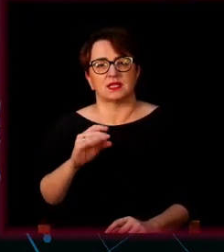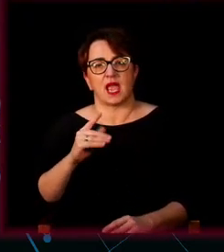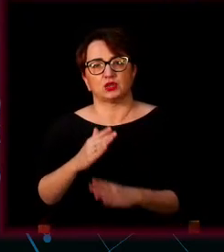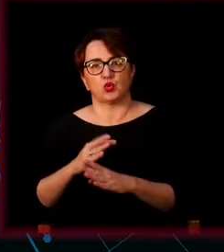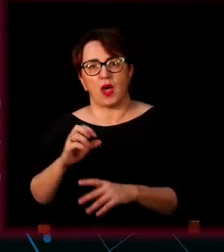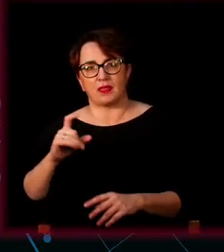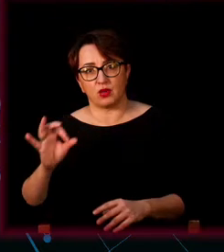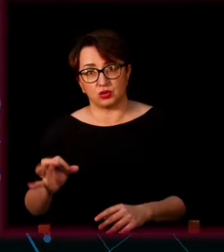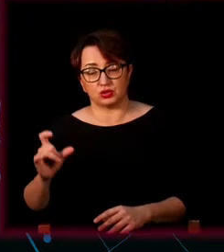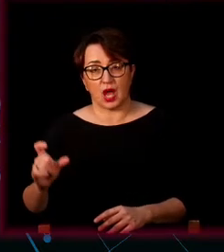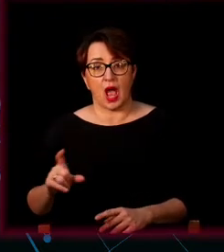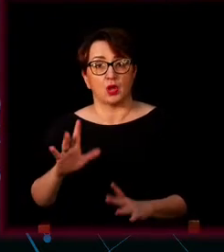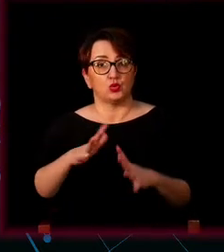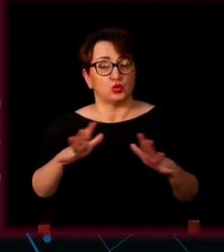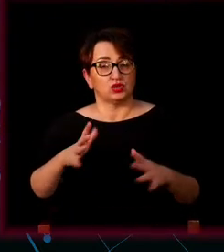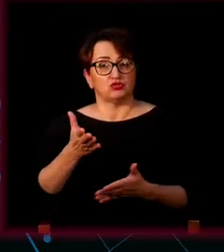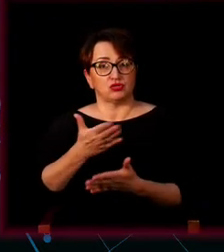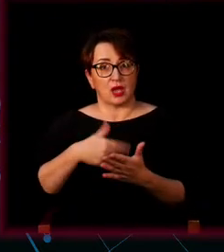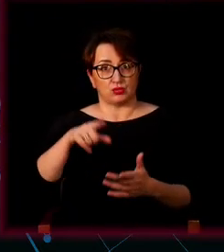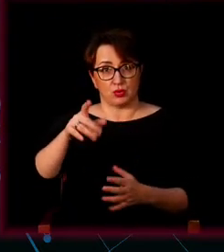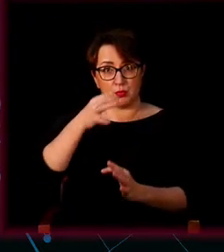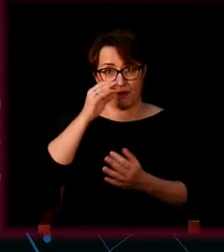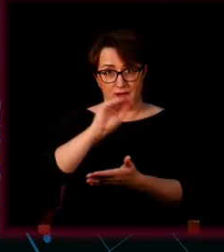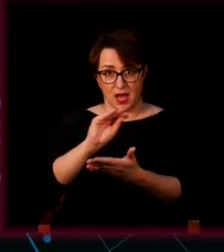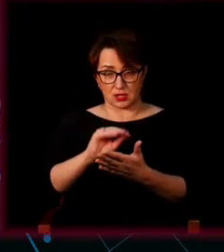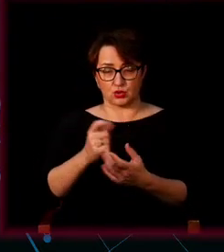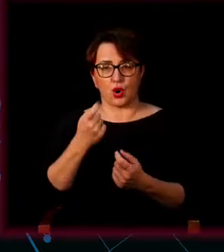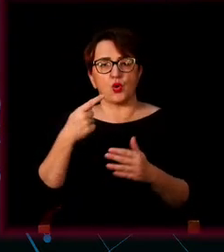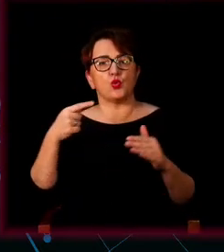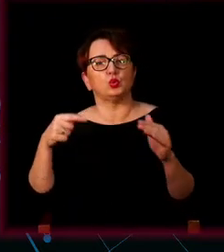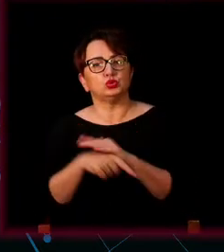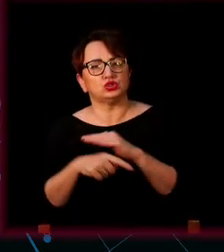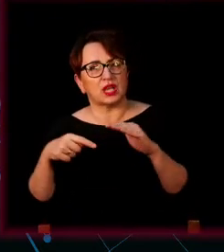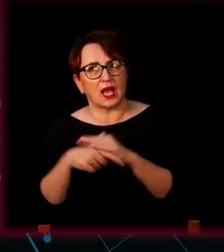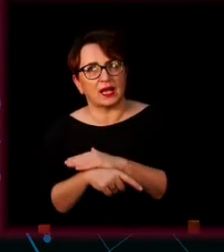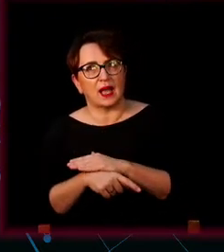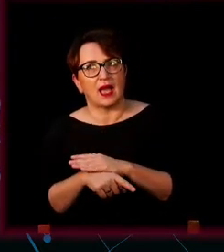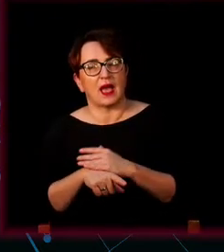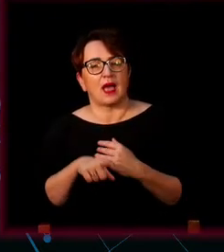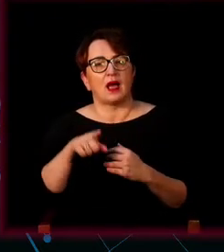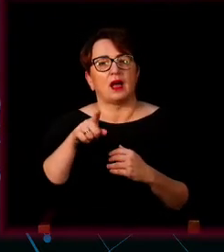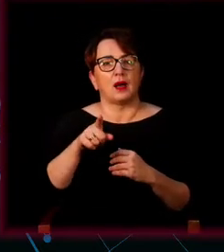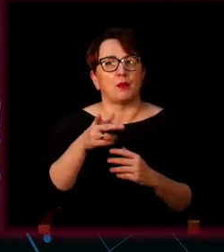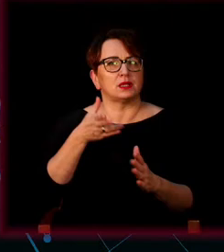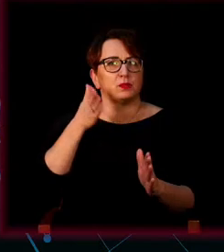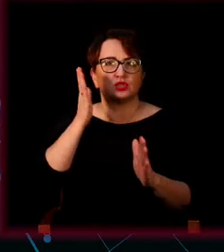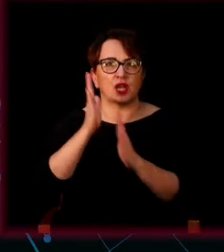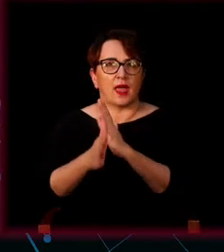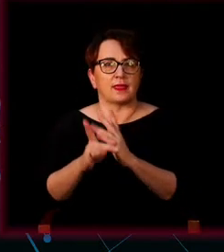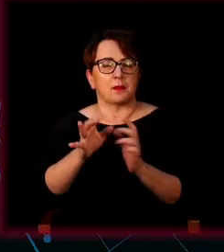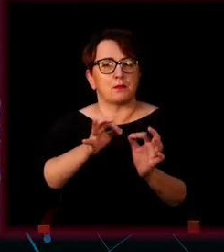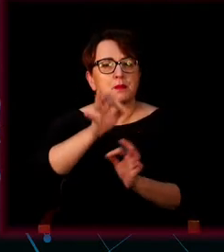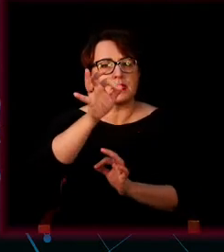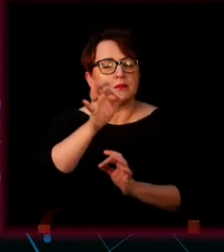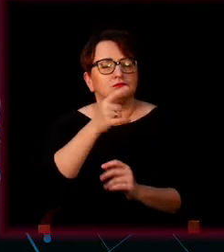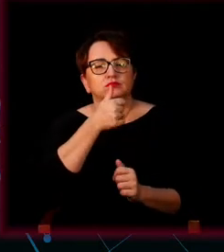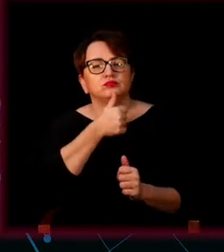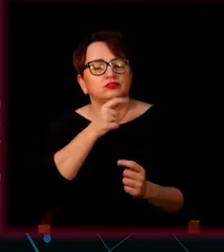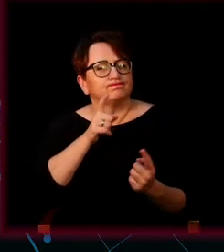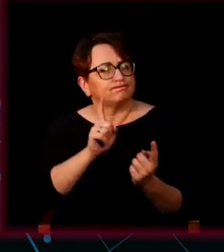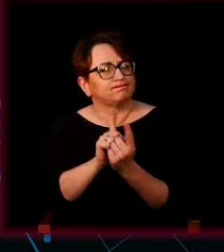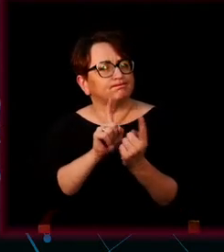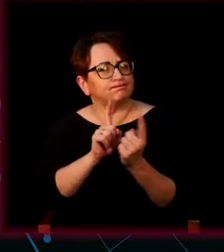duża część tej powieści tak naprawdę tym ucieka od bezpośredniego jakby mierzenia się z